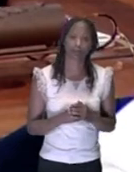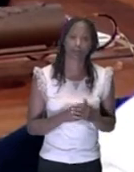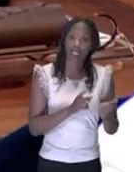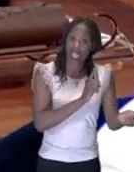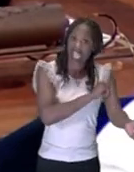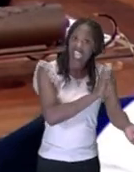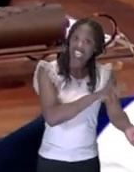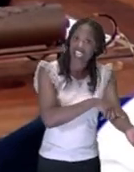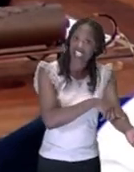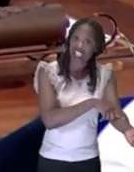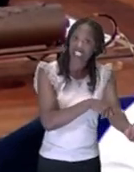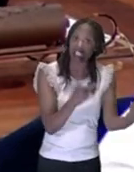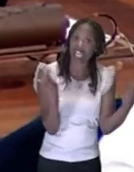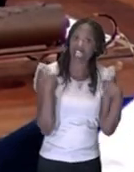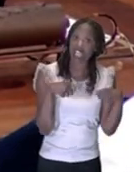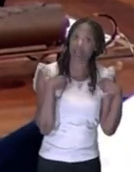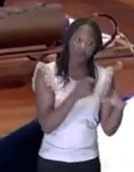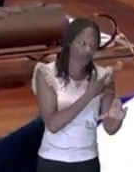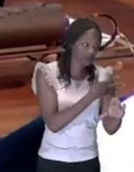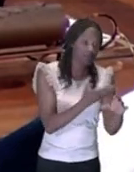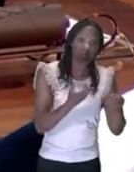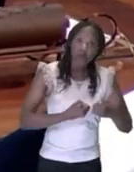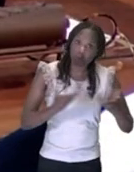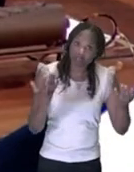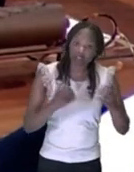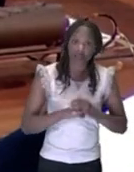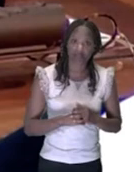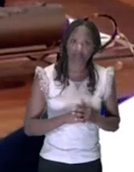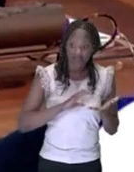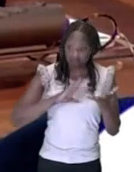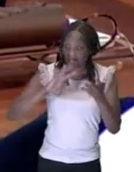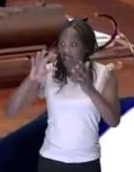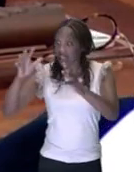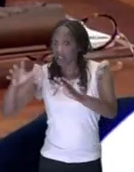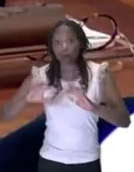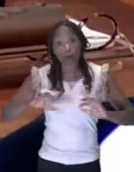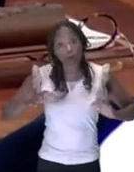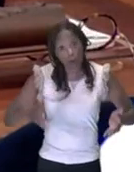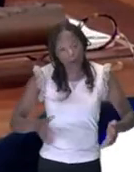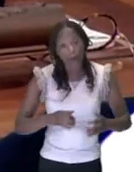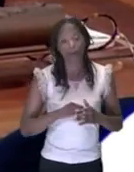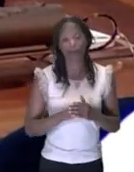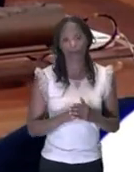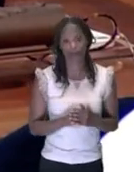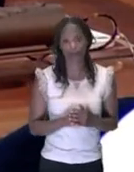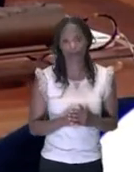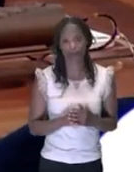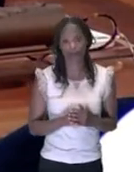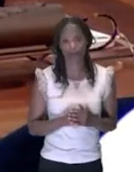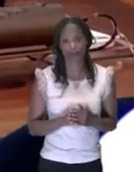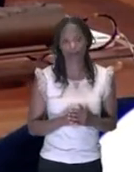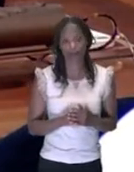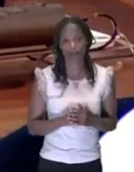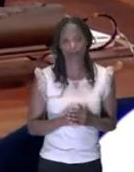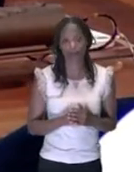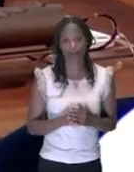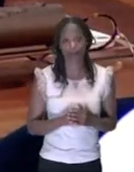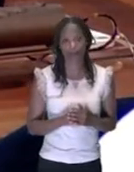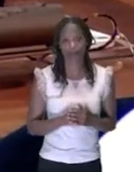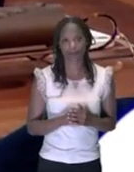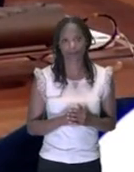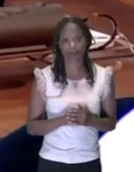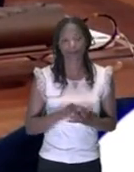d'énergie, quelle est en fait l'évolution aussi de ces dépenses d'énergie, quels sont les besoins